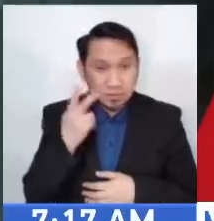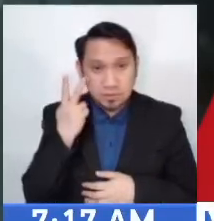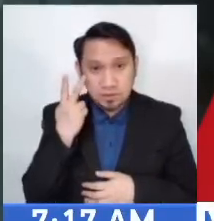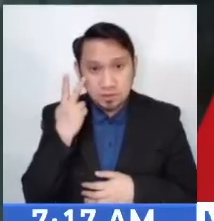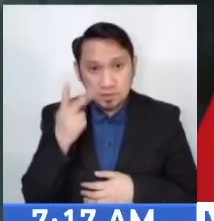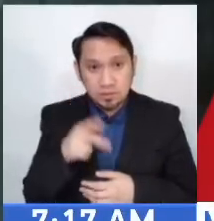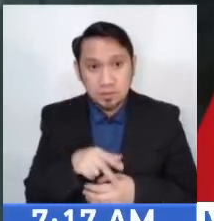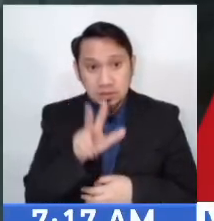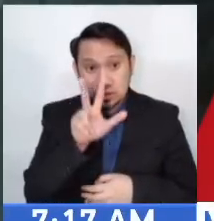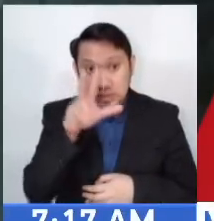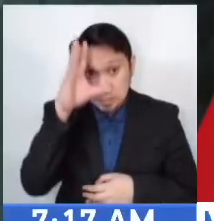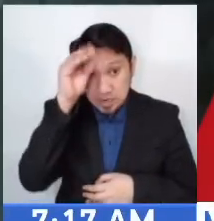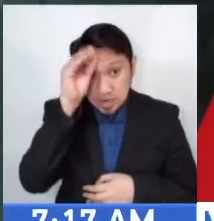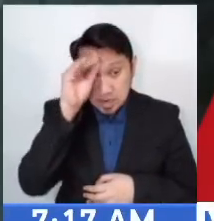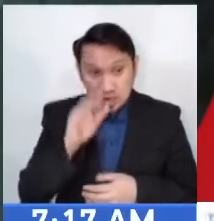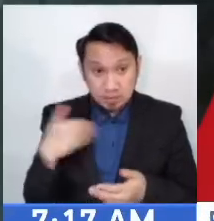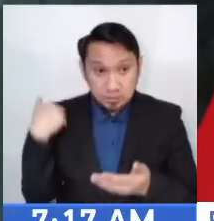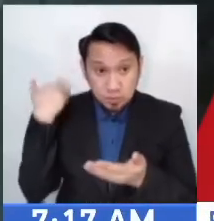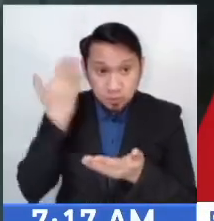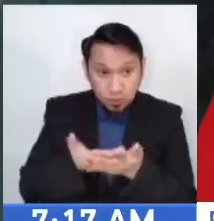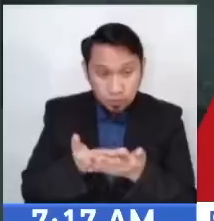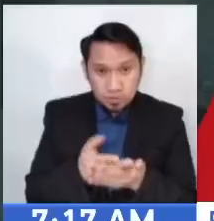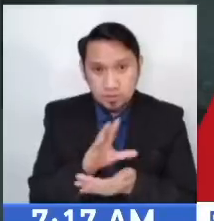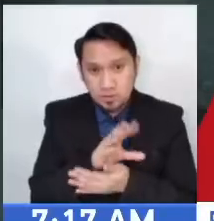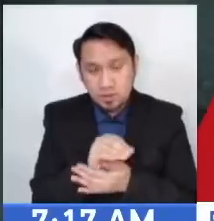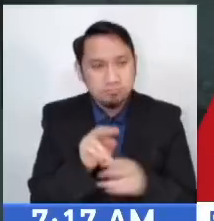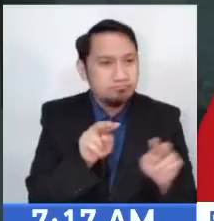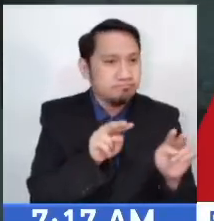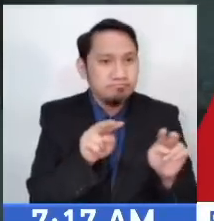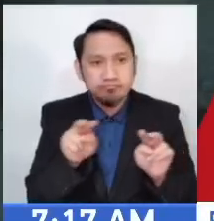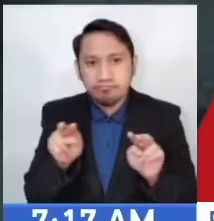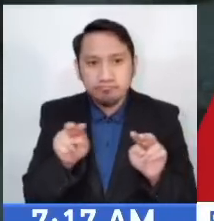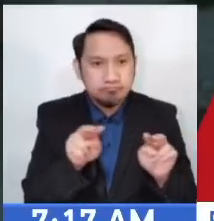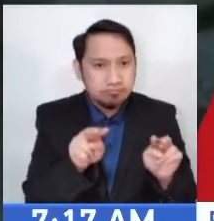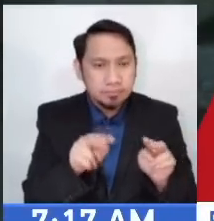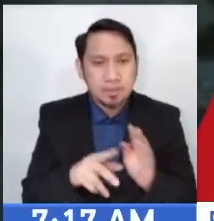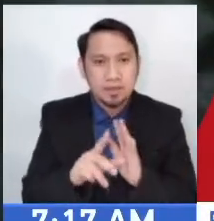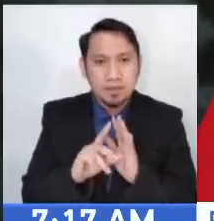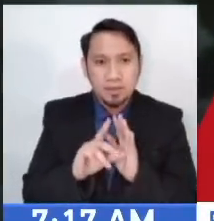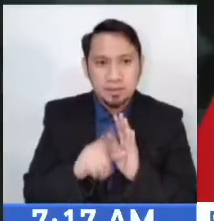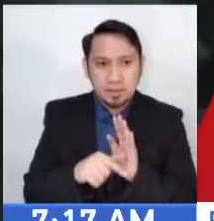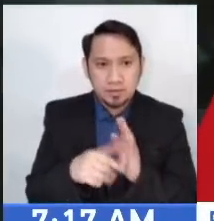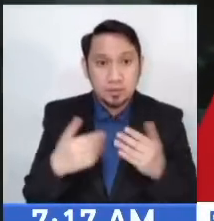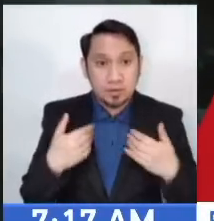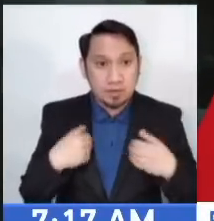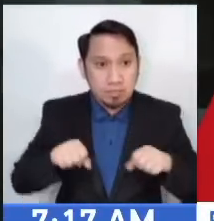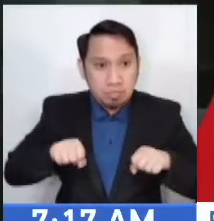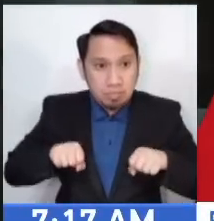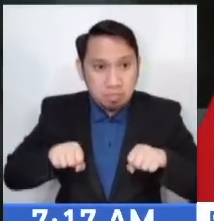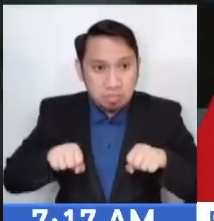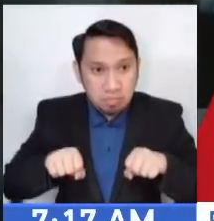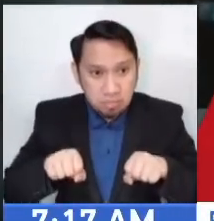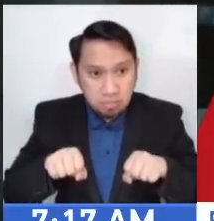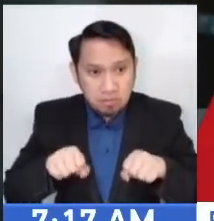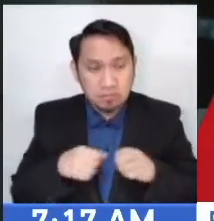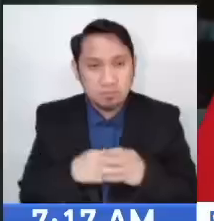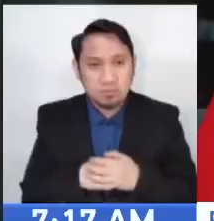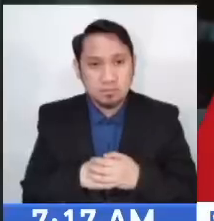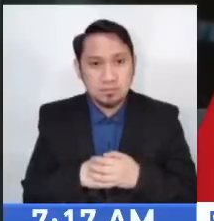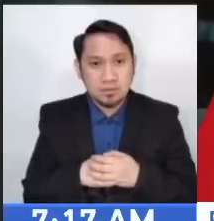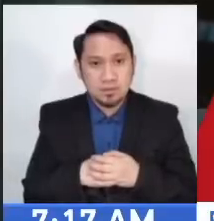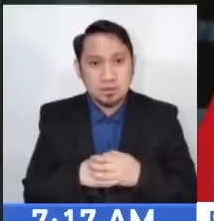lalaki sa lugar at nagmatyag sa paligid. Maya-maya pa, may dala ng karito ng mga lalaki. Isa-isa na